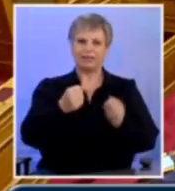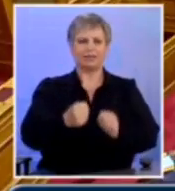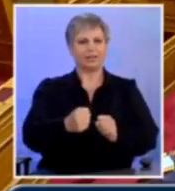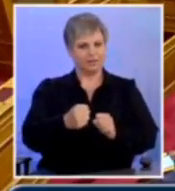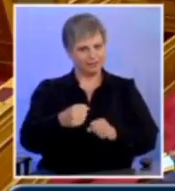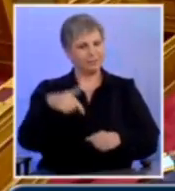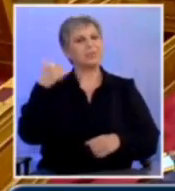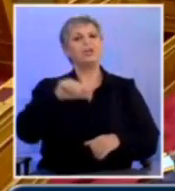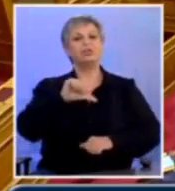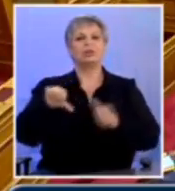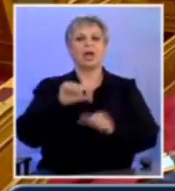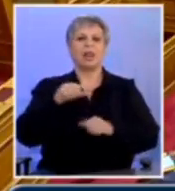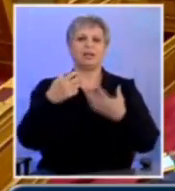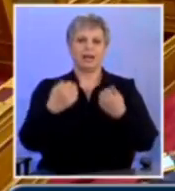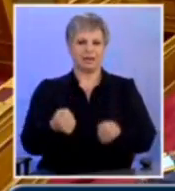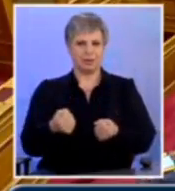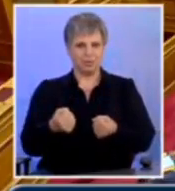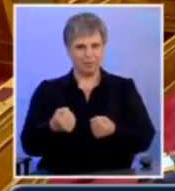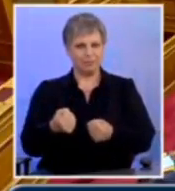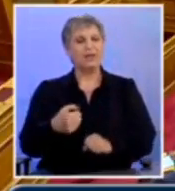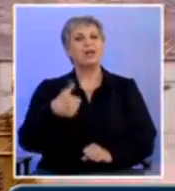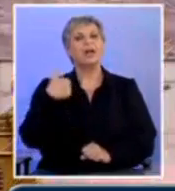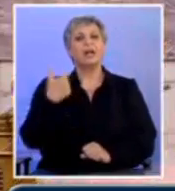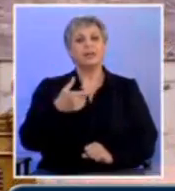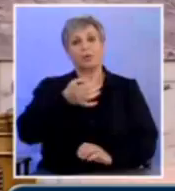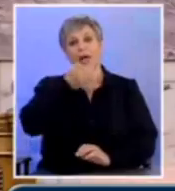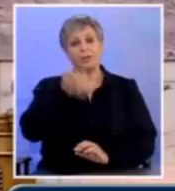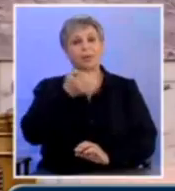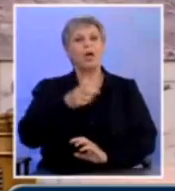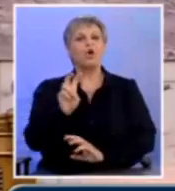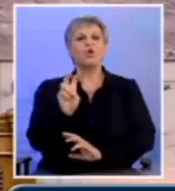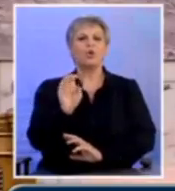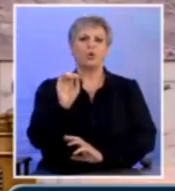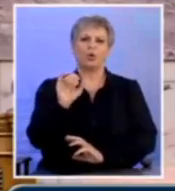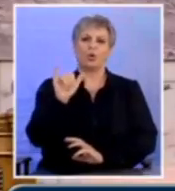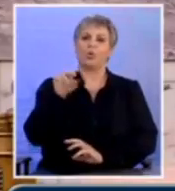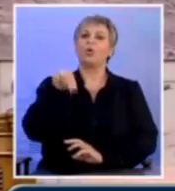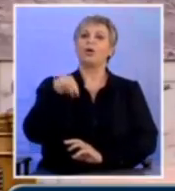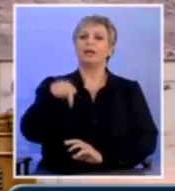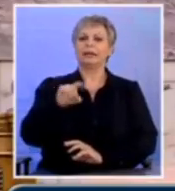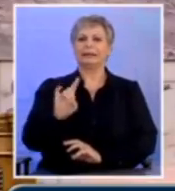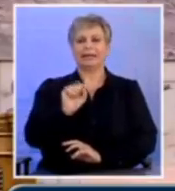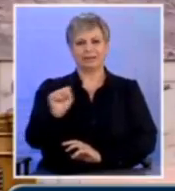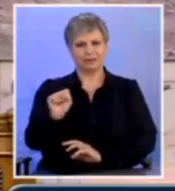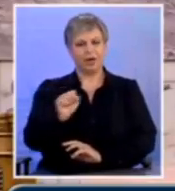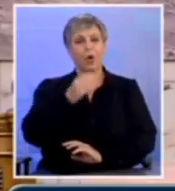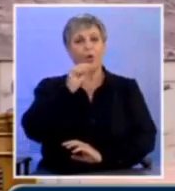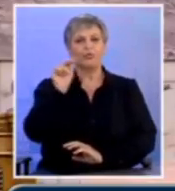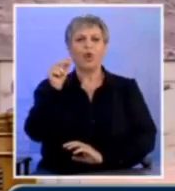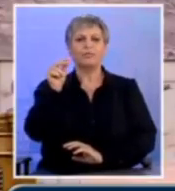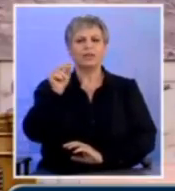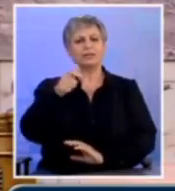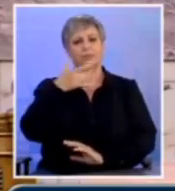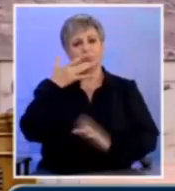στη θέση του κύριου Χουντή και επειδή όλοι